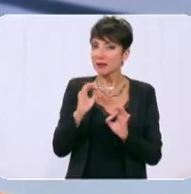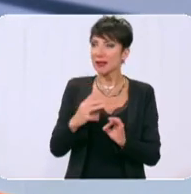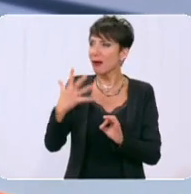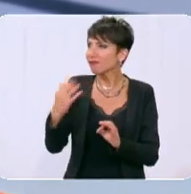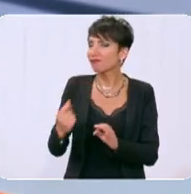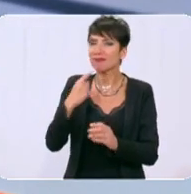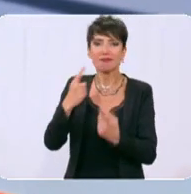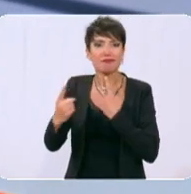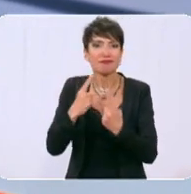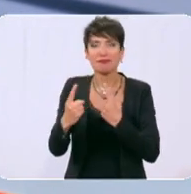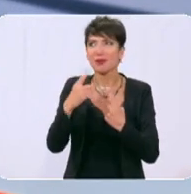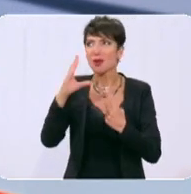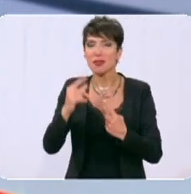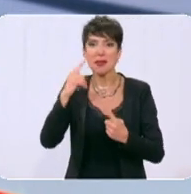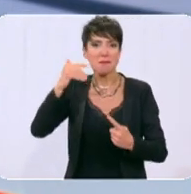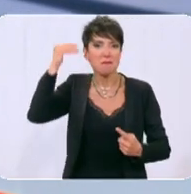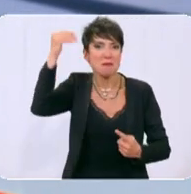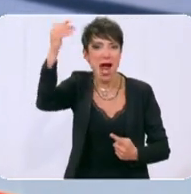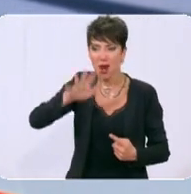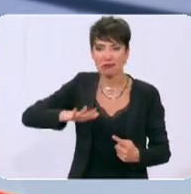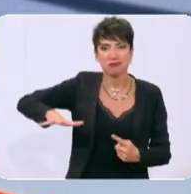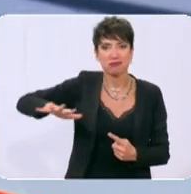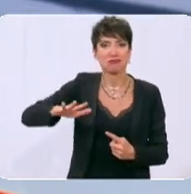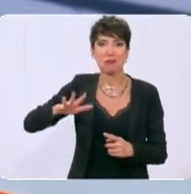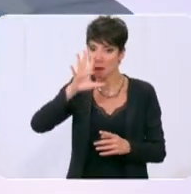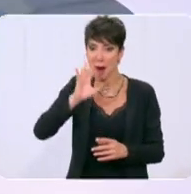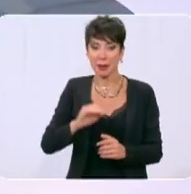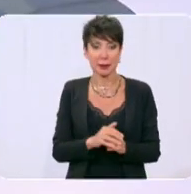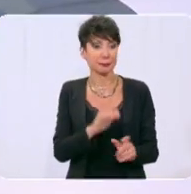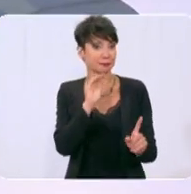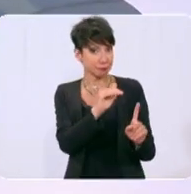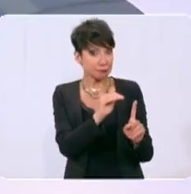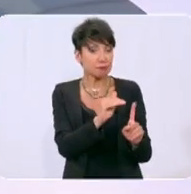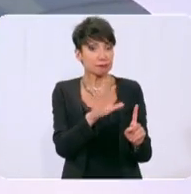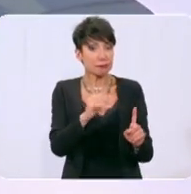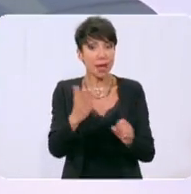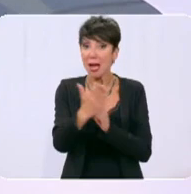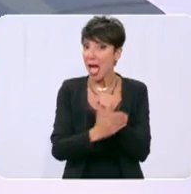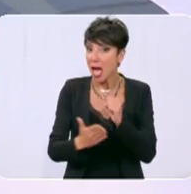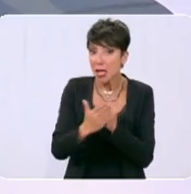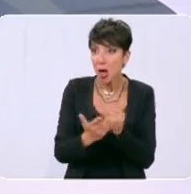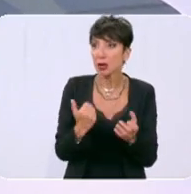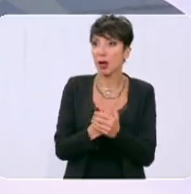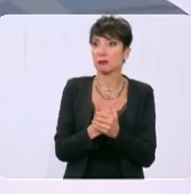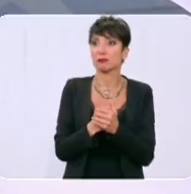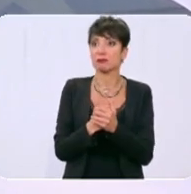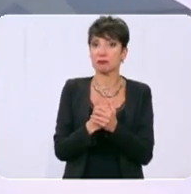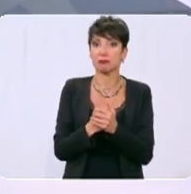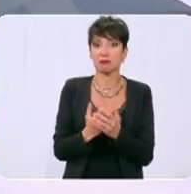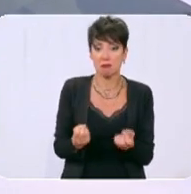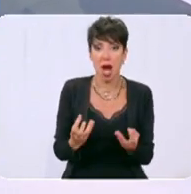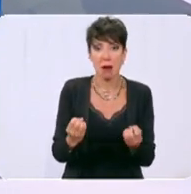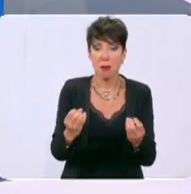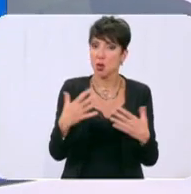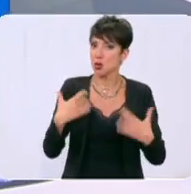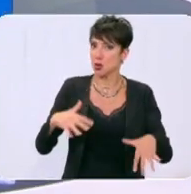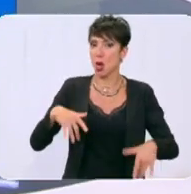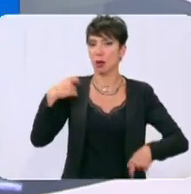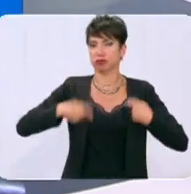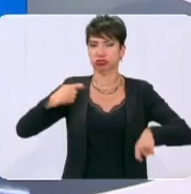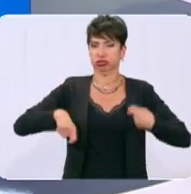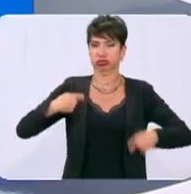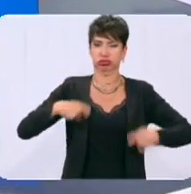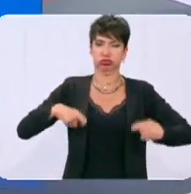το μέλλον αυτού του πανέμορφου πράγματι τόπου. Μιλήσατε και για το γεωργικό κομμάτι, την αγροτική παραγωγή και υπάρχουν πάρα πολλά παράπονα, κύριε Αβραμόπουλε, και από